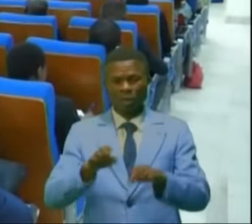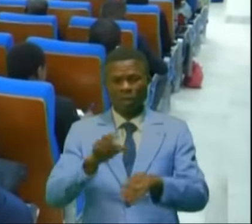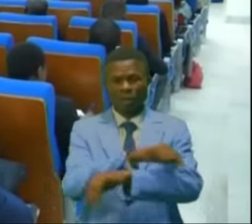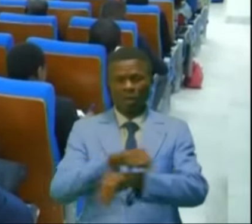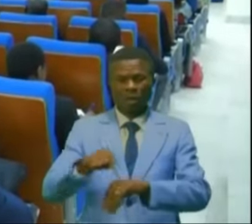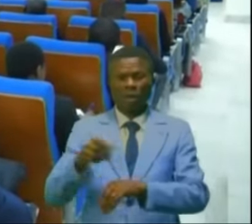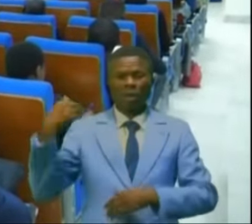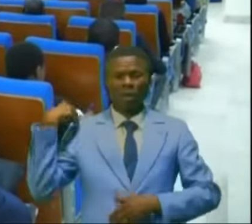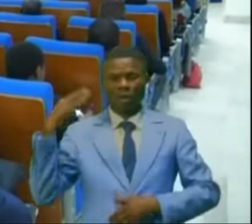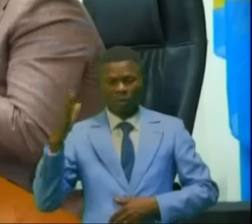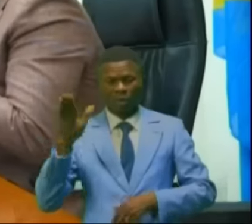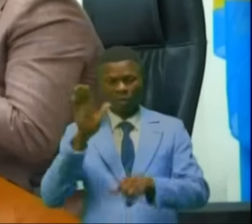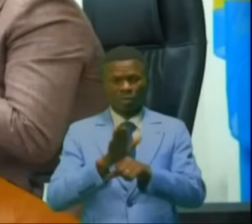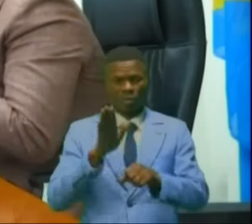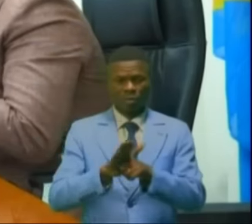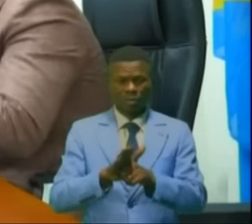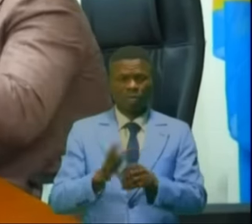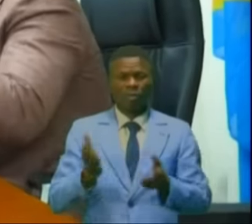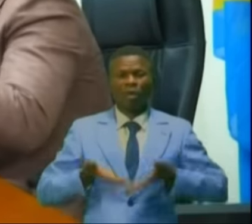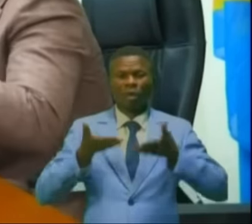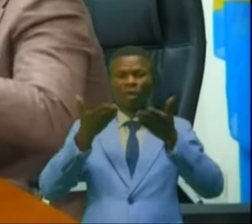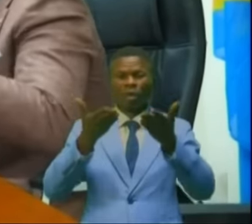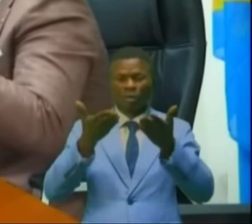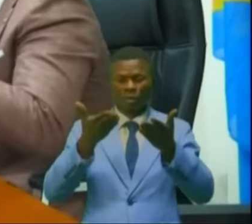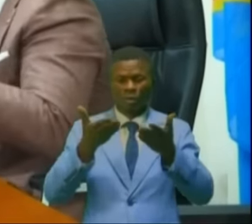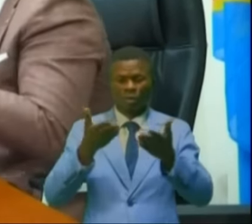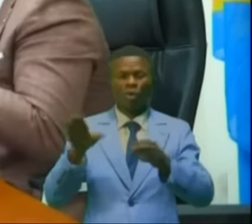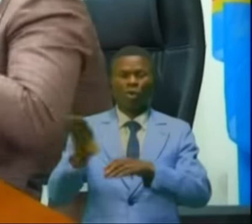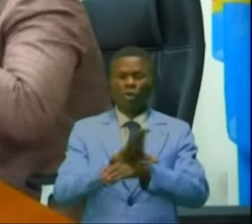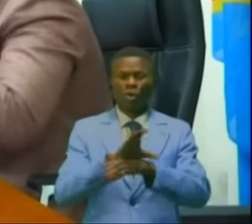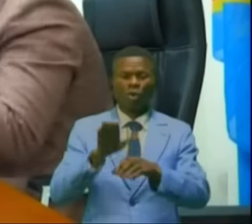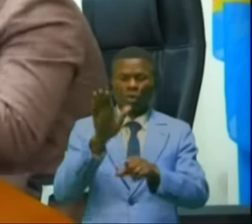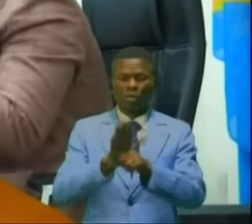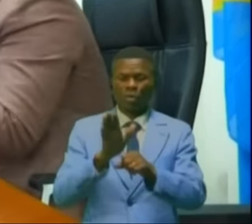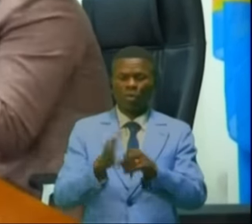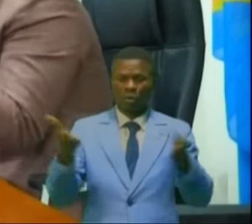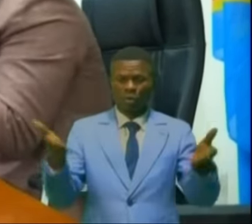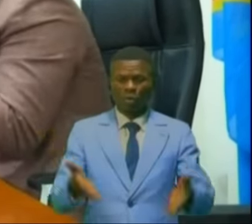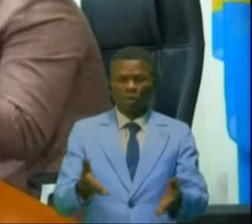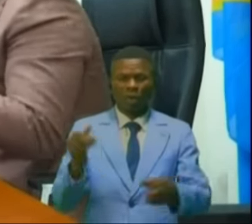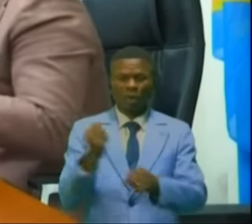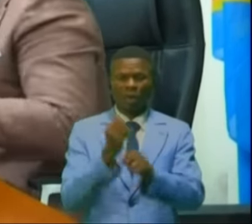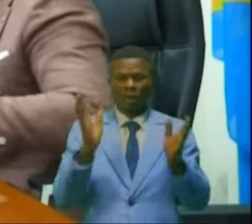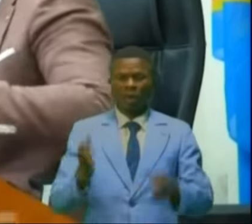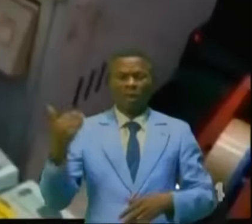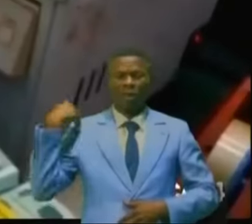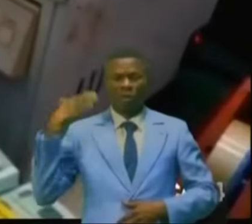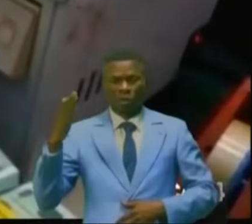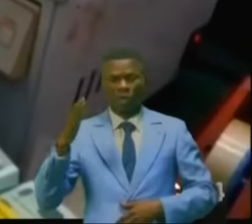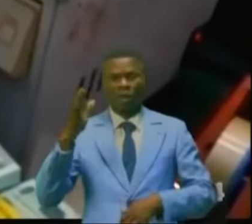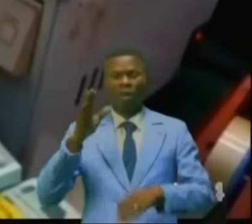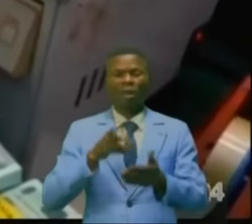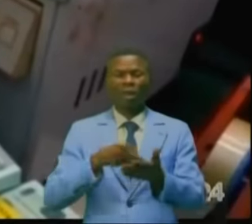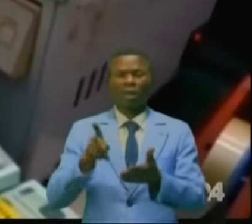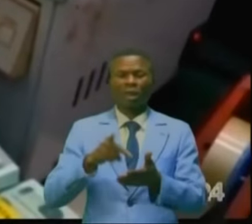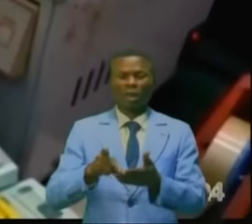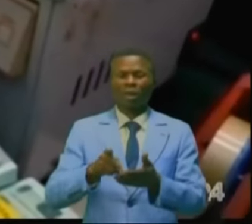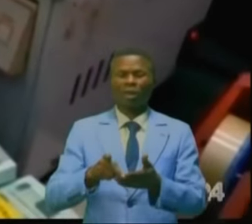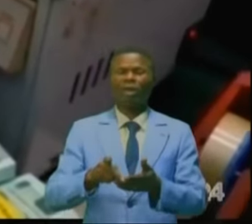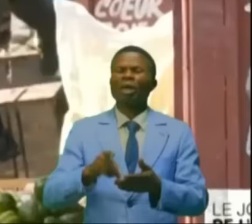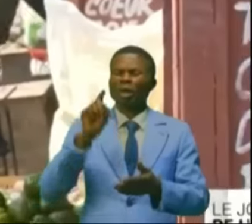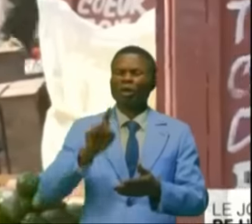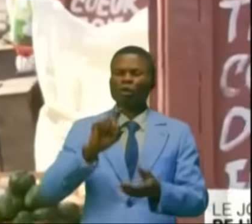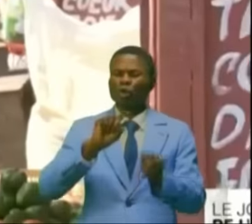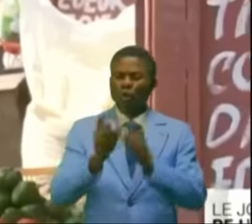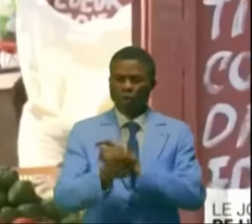l'administration publique et plusieurs autres sujets constituant les préoccupations récente pour les agents publics de l'État qui touchent à l'amélioration de leur pouvoir